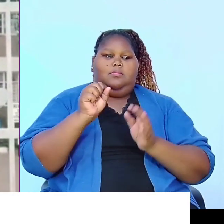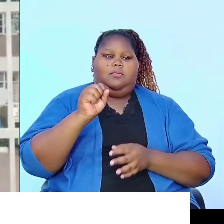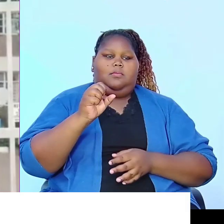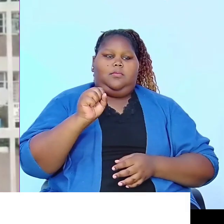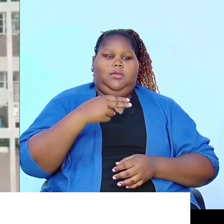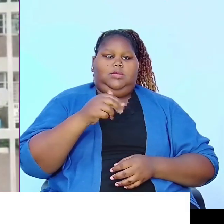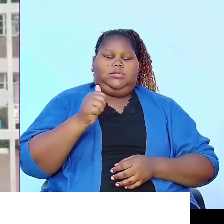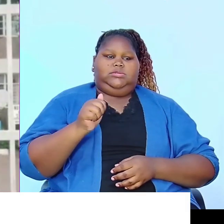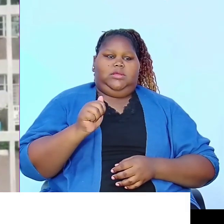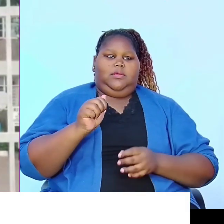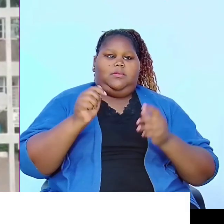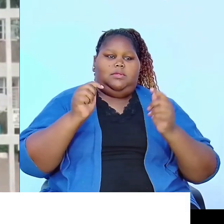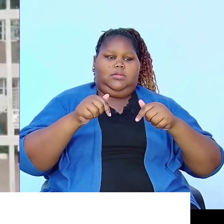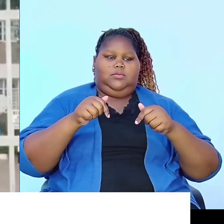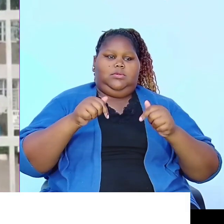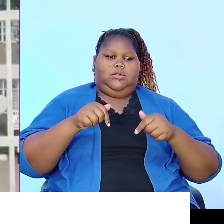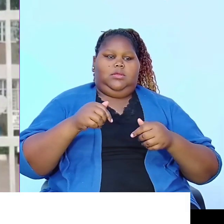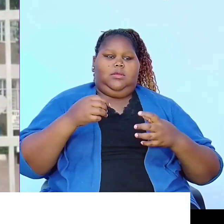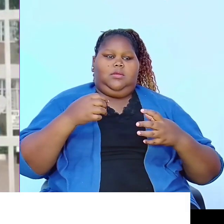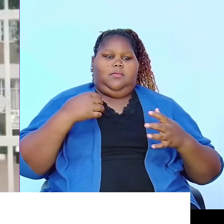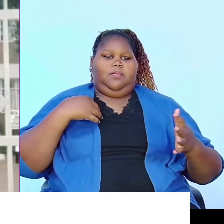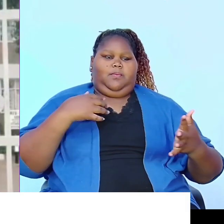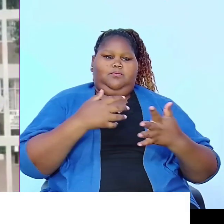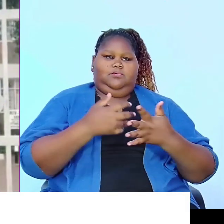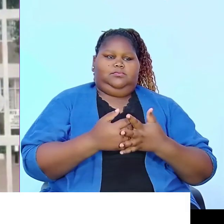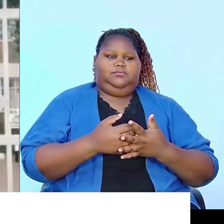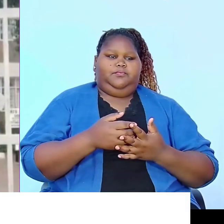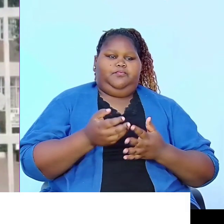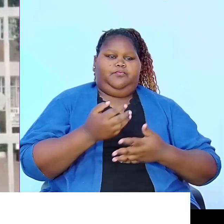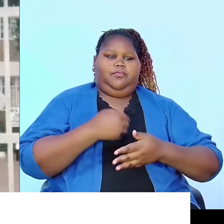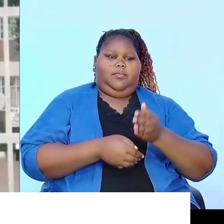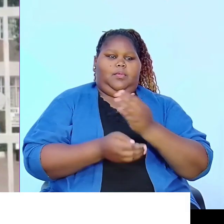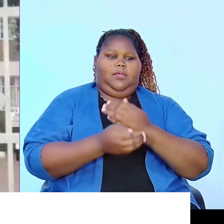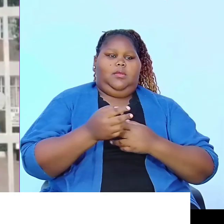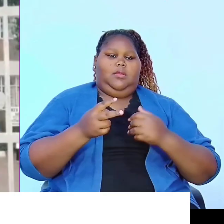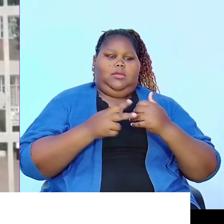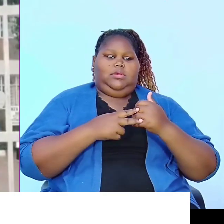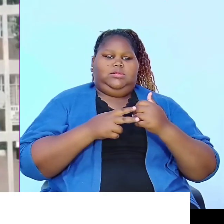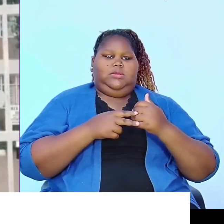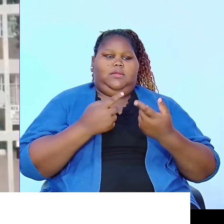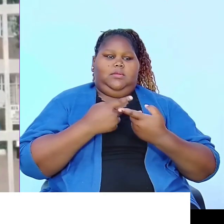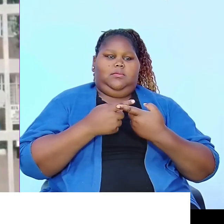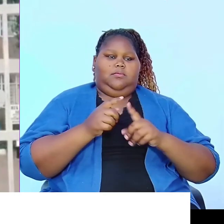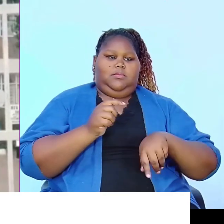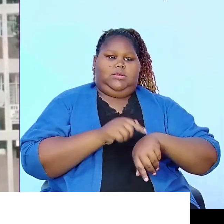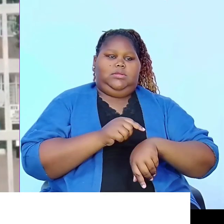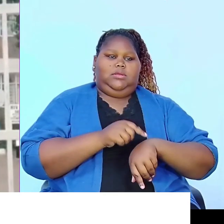tumekuwa na shida ya SHA tangu asubuhi saa 1, lakini ilipofika wakati wa saa 4 ilikuwa imeanza kufanya vizuri.